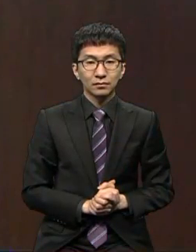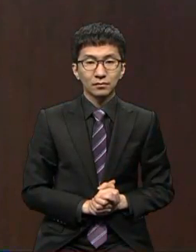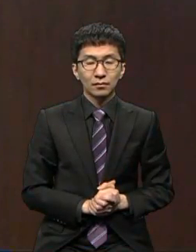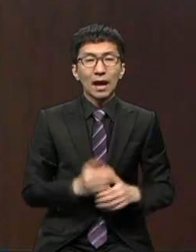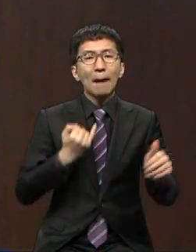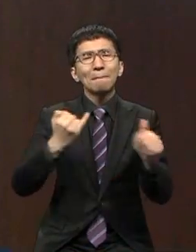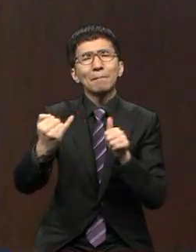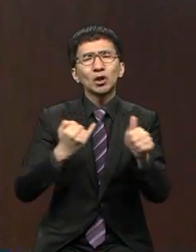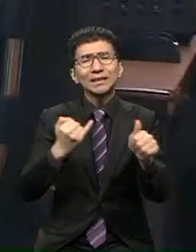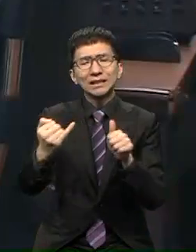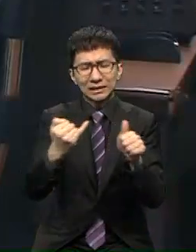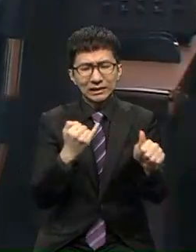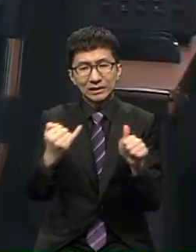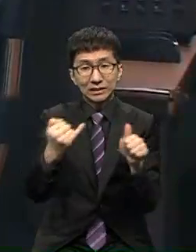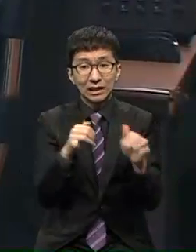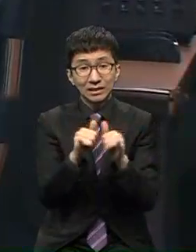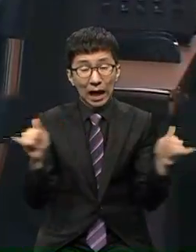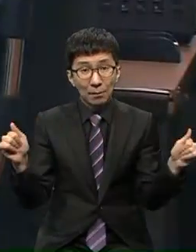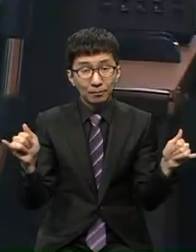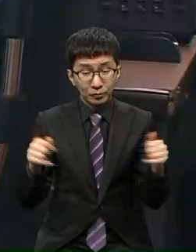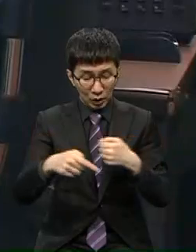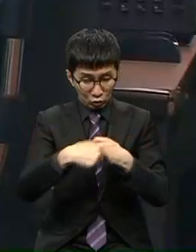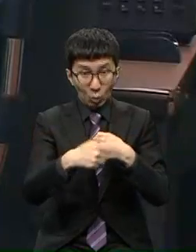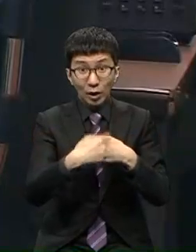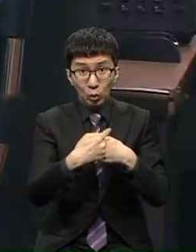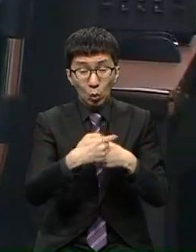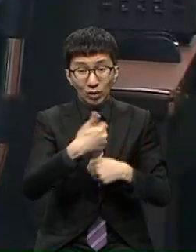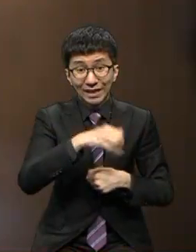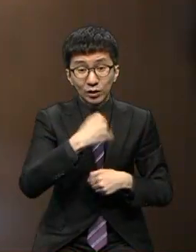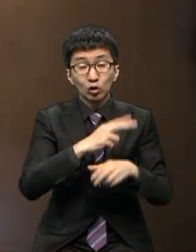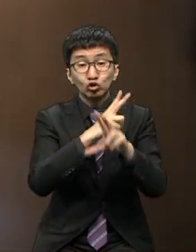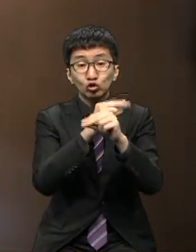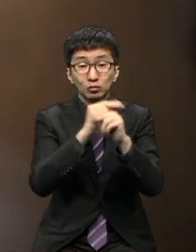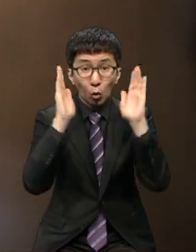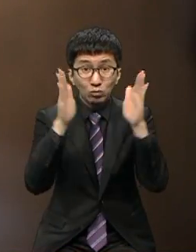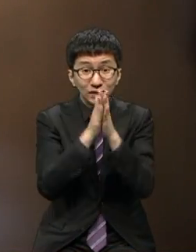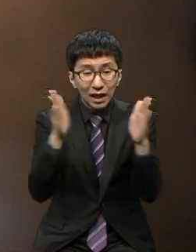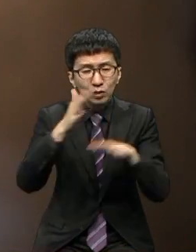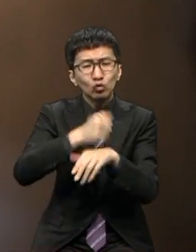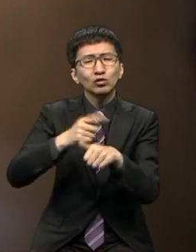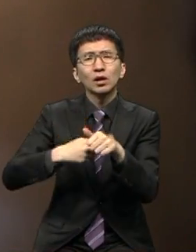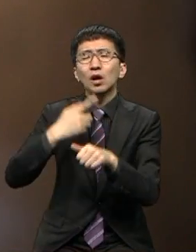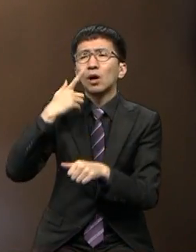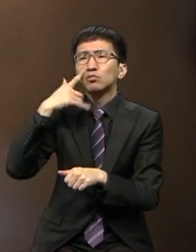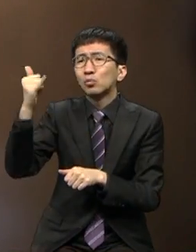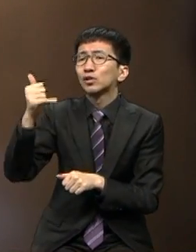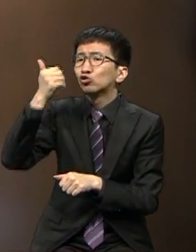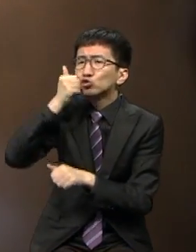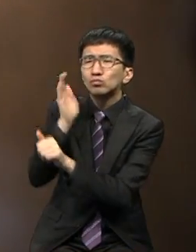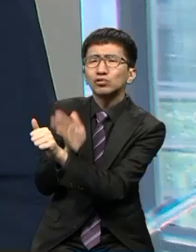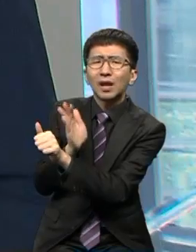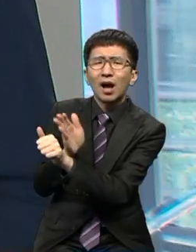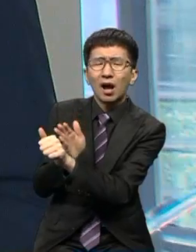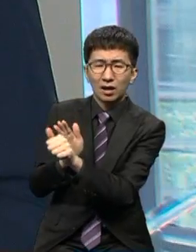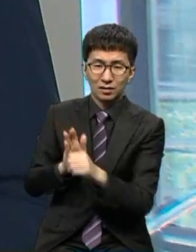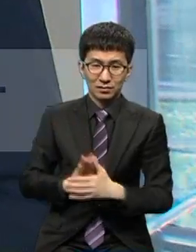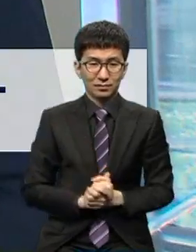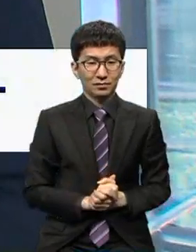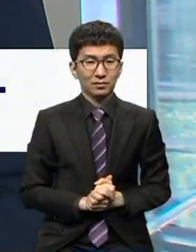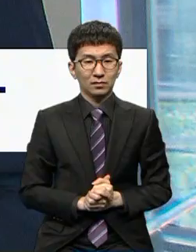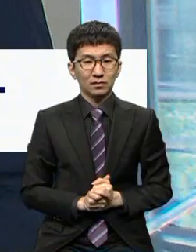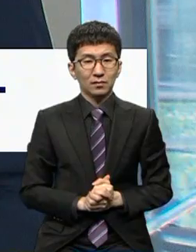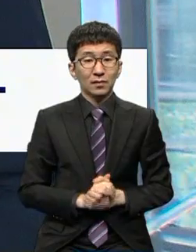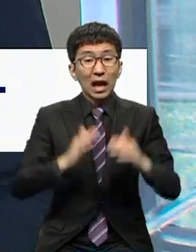맞벌이 직장인 이모 씨는 초등학생 자녀가 원격 수업에 들어가면서 어쩔 수 없이 부모님께 도움을 요청했습니다. 지금